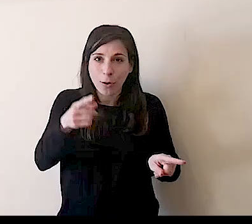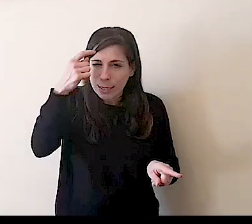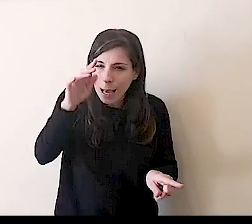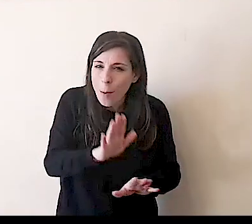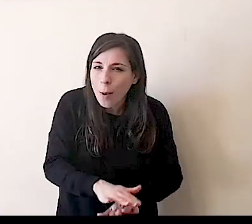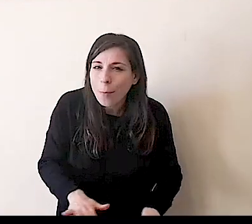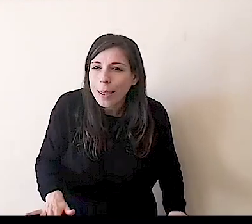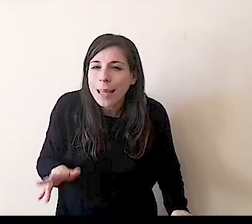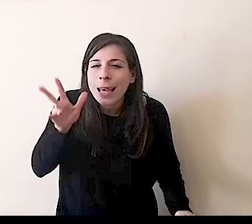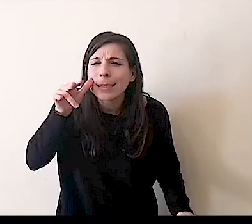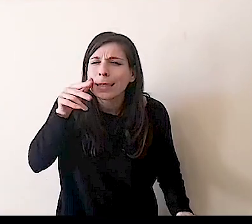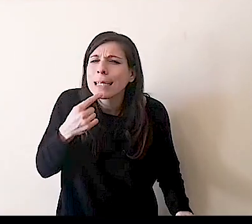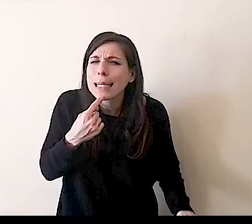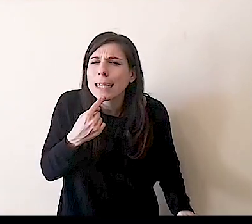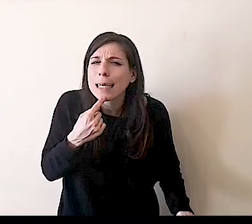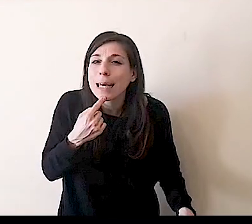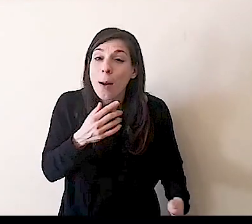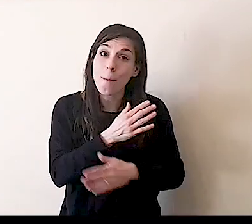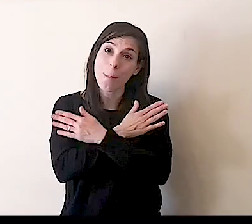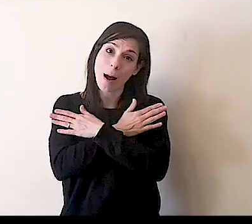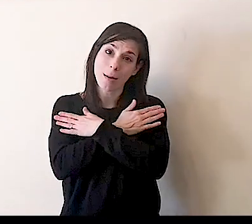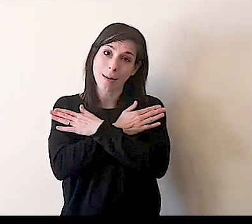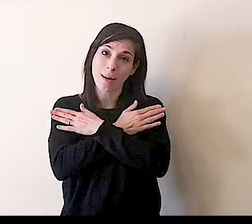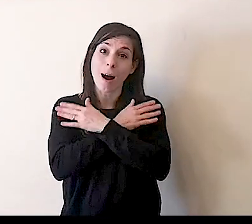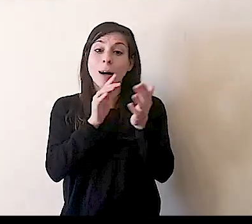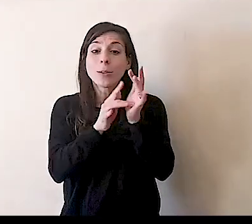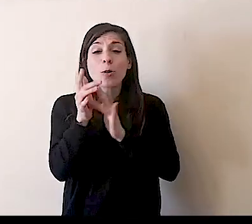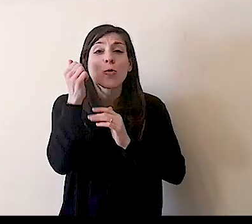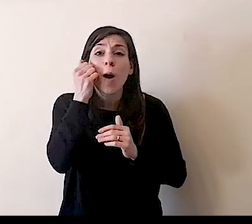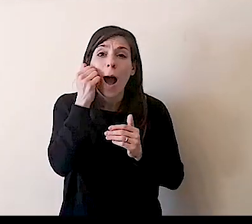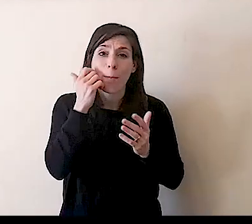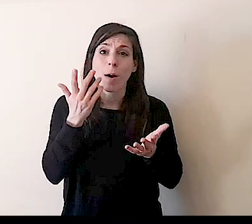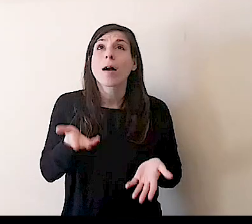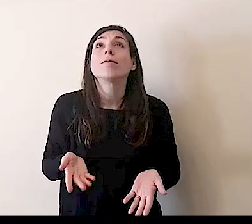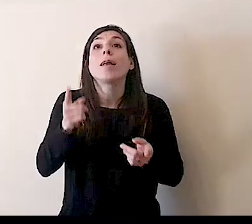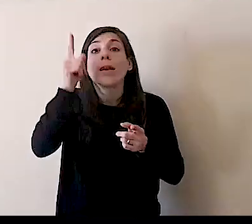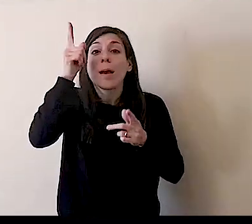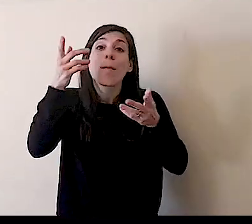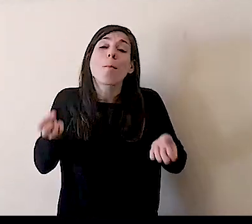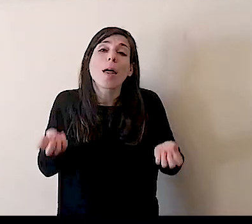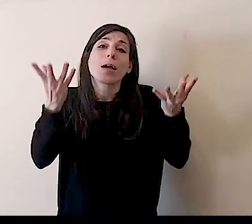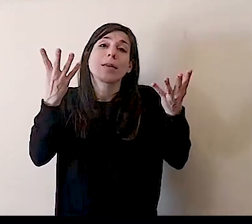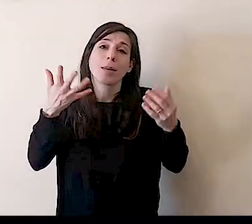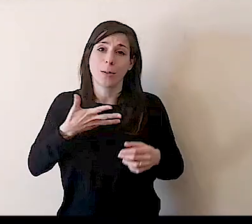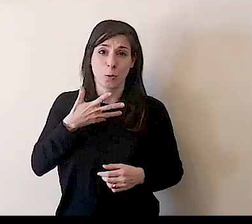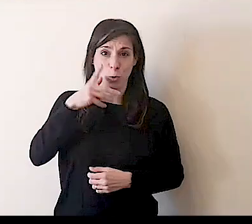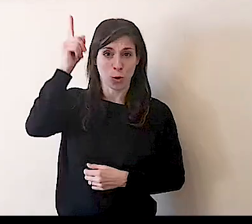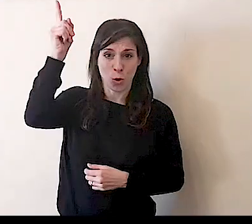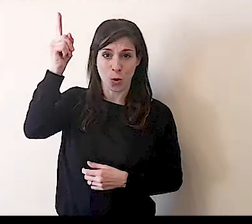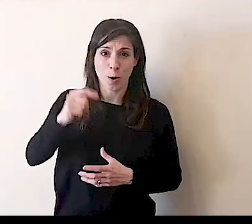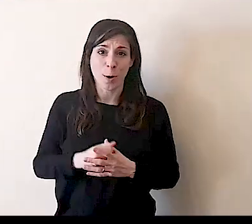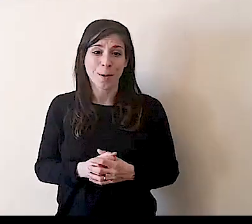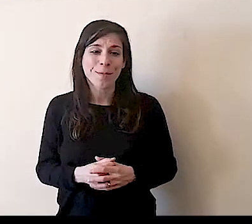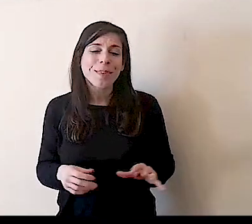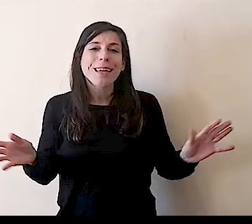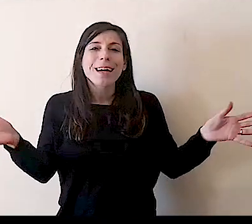la signora è maria è la mamma di gesù che sarà in paradiso ciao bambini